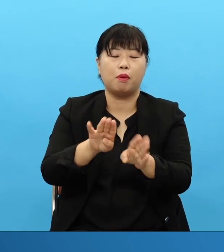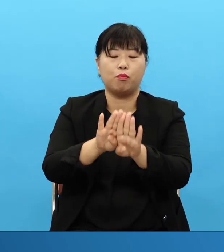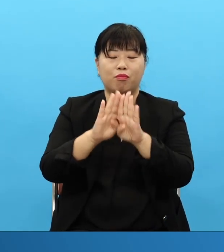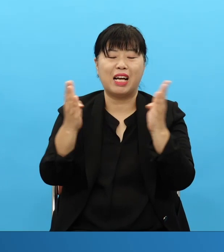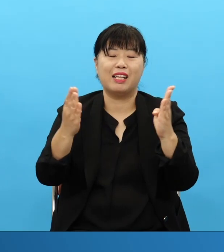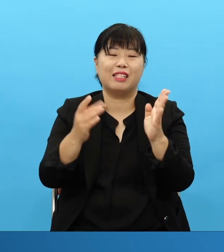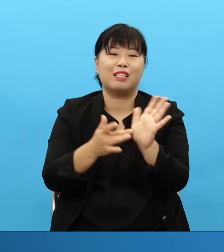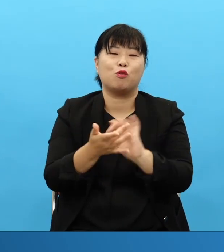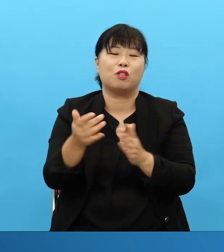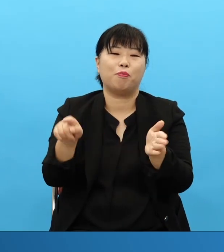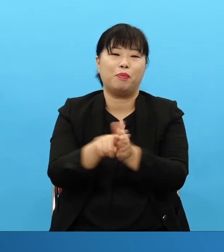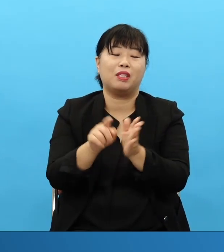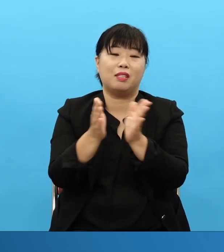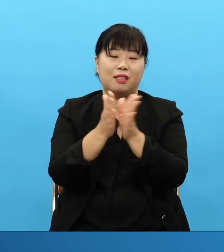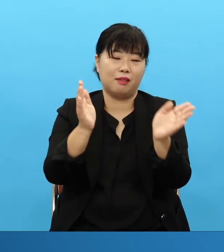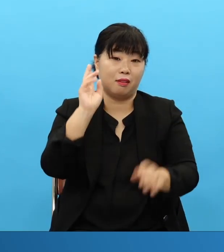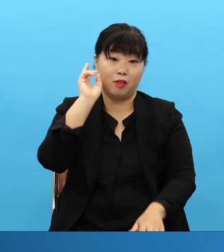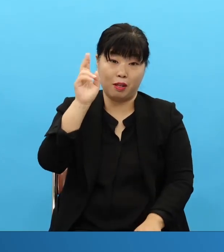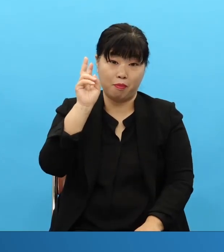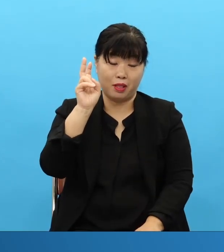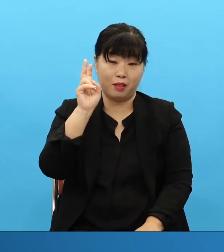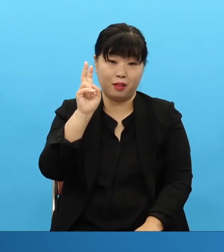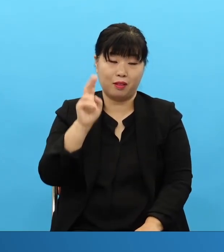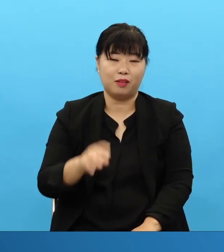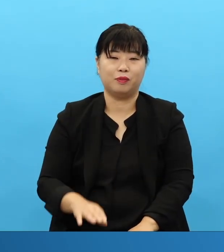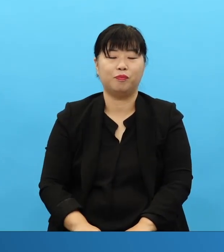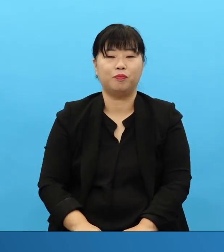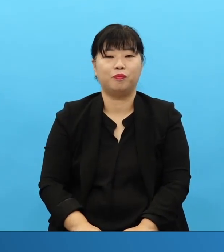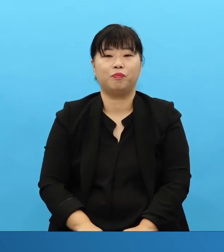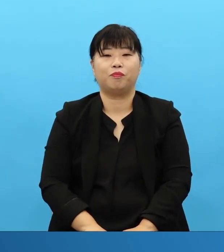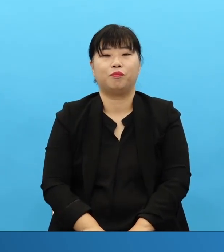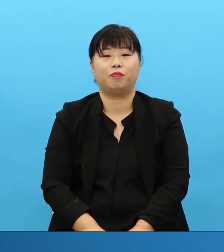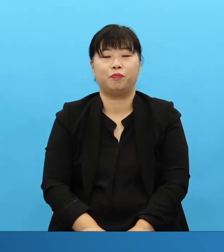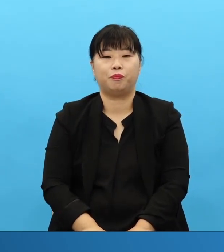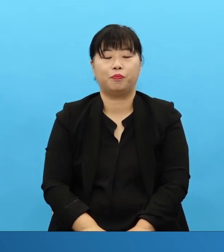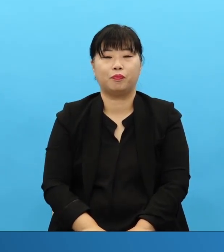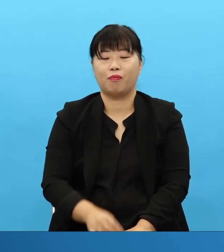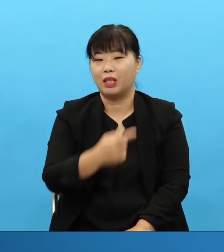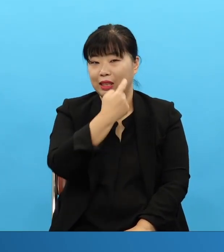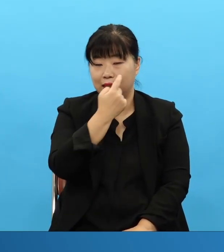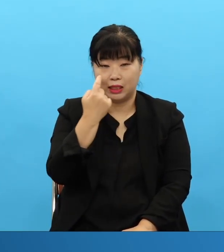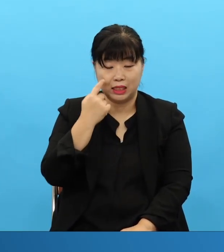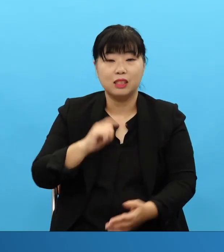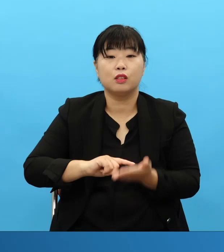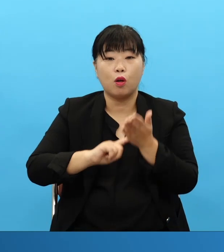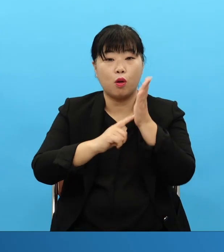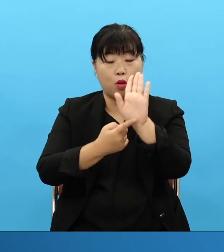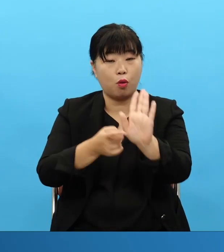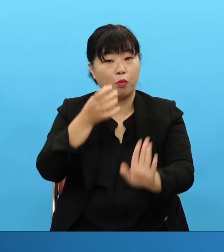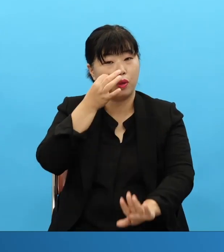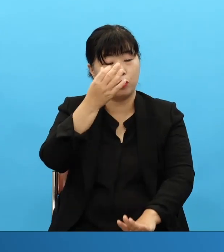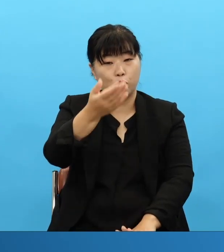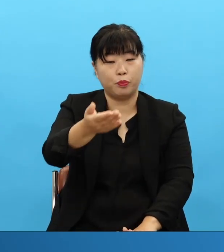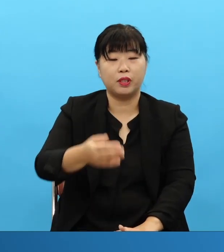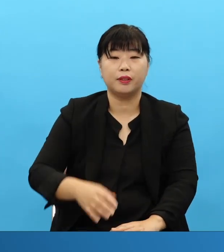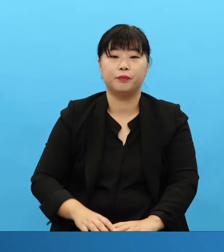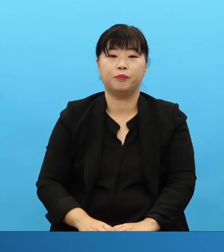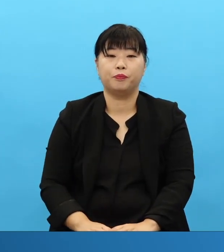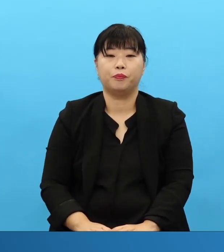answers you 자, received in your 그러면 life. 증거를 오늘 확인해 보시죠. If that is so, then we need to confirm the evidence.